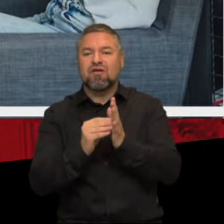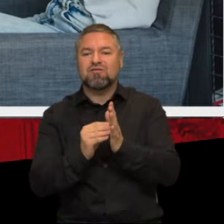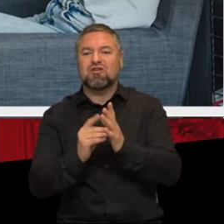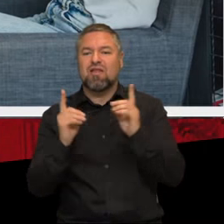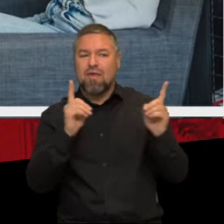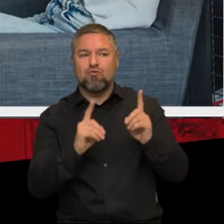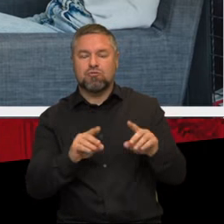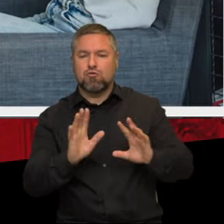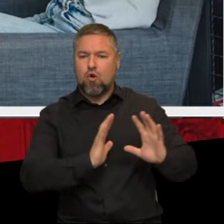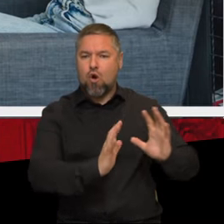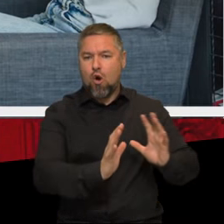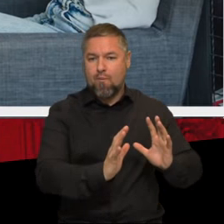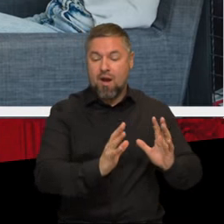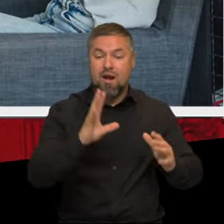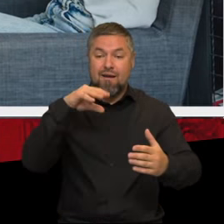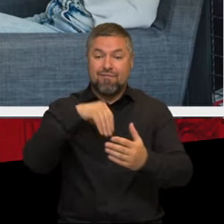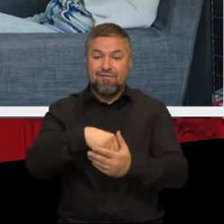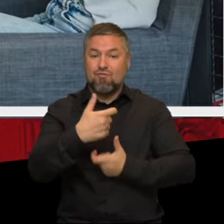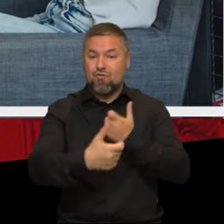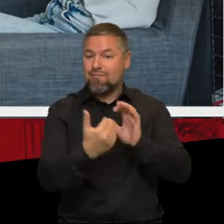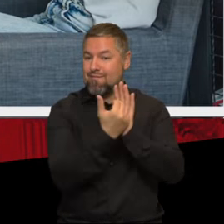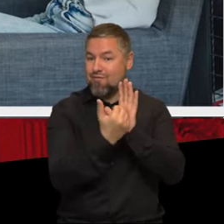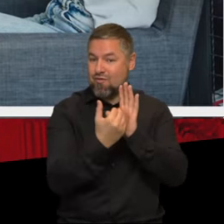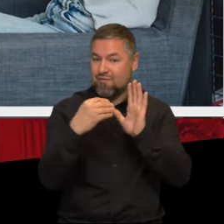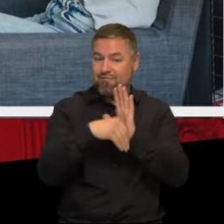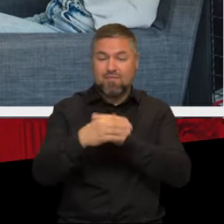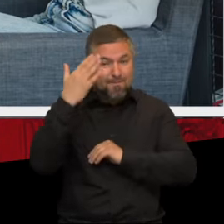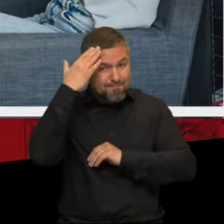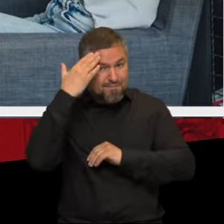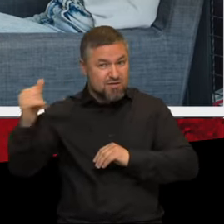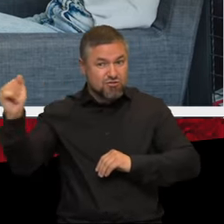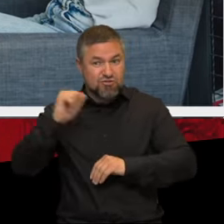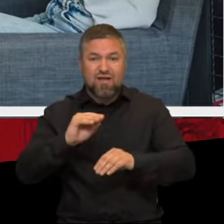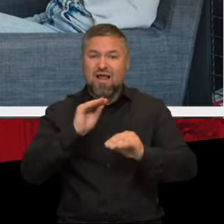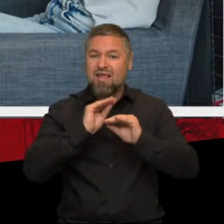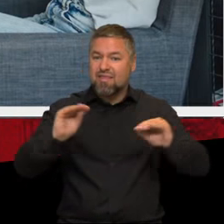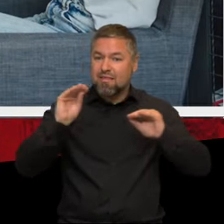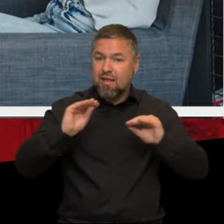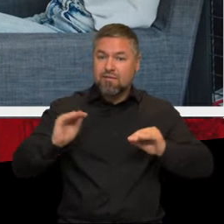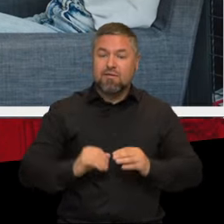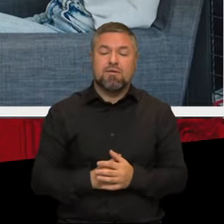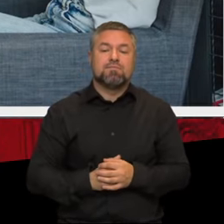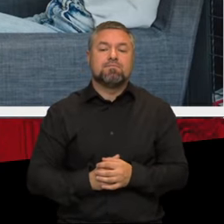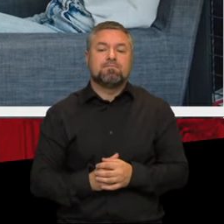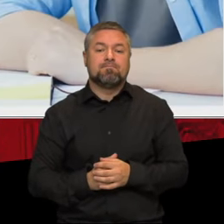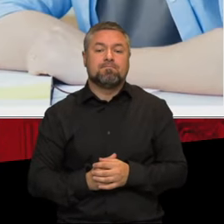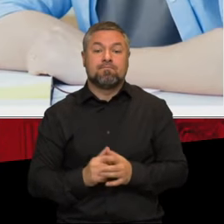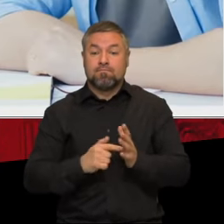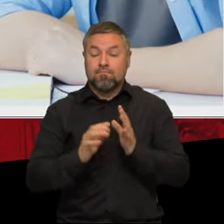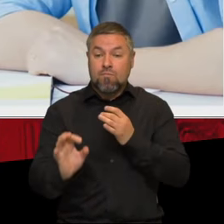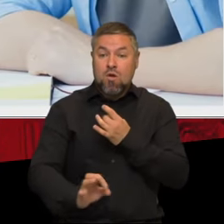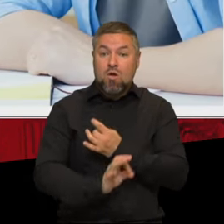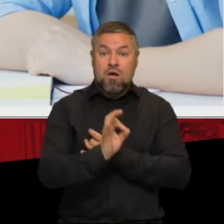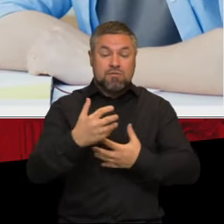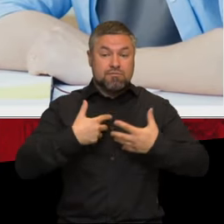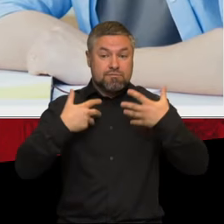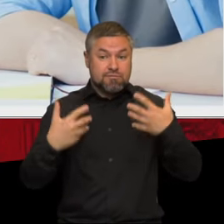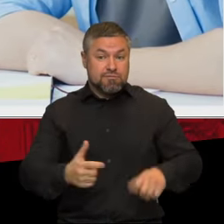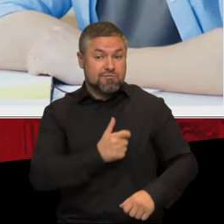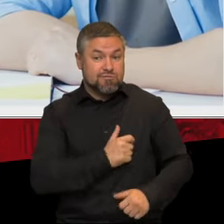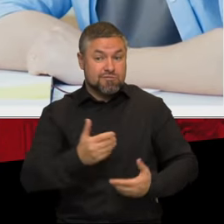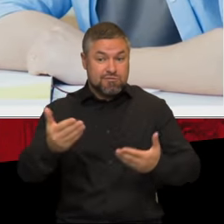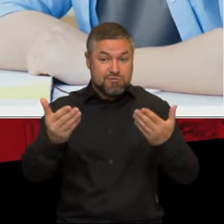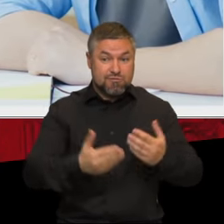nauczyciele biorący udział w programie Mistrzowie Dydaktyki. Przy tej okazji chciałbym